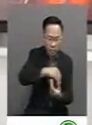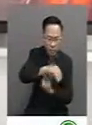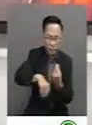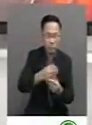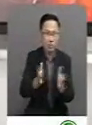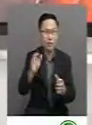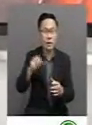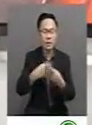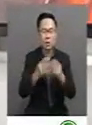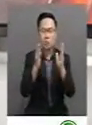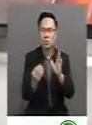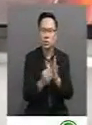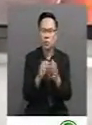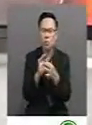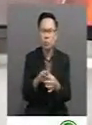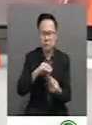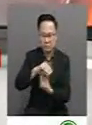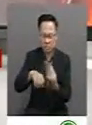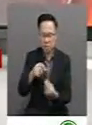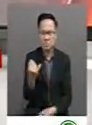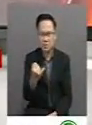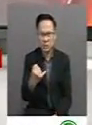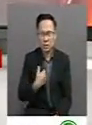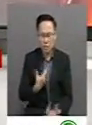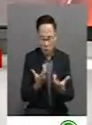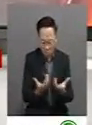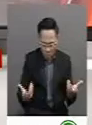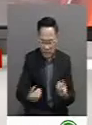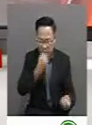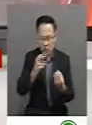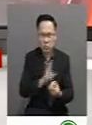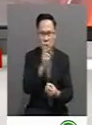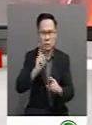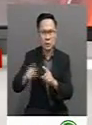รุงเทพเขาก็บอกเลยนะคะว่ายังมีห่วงเรื่องของเศรษฐกิจค่ะเรื่องของภาวะค่าของชีพ